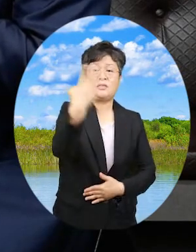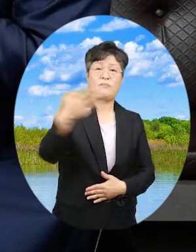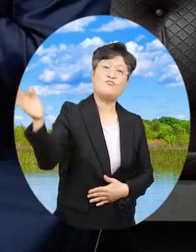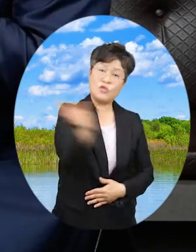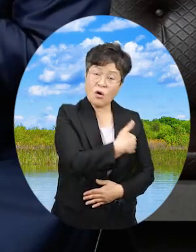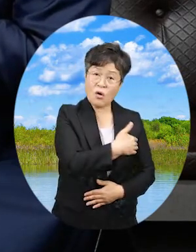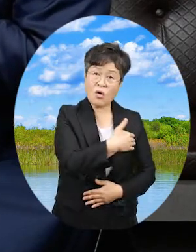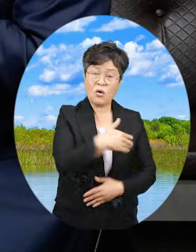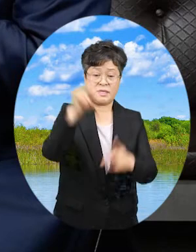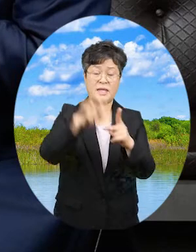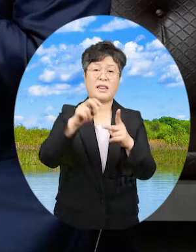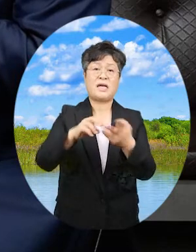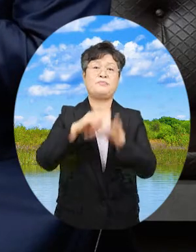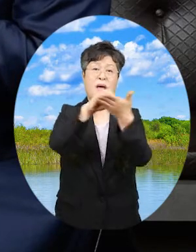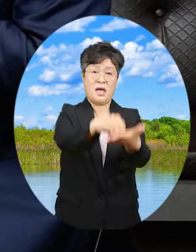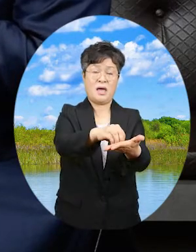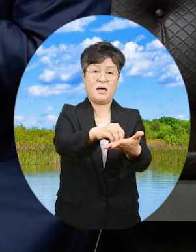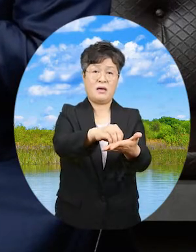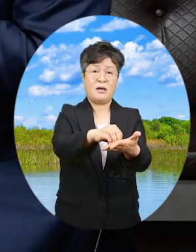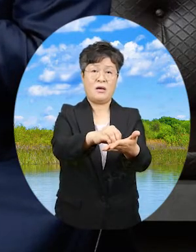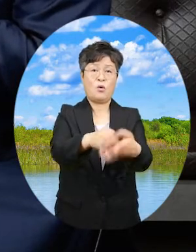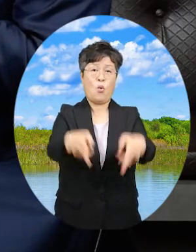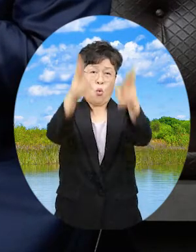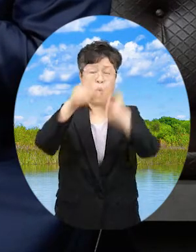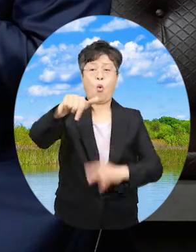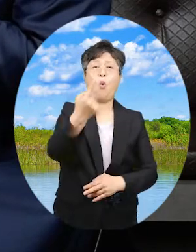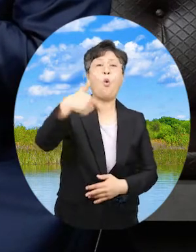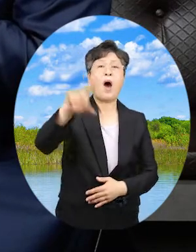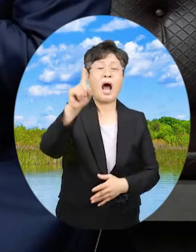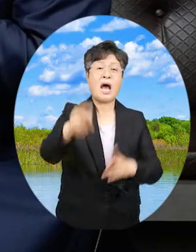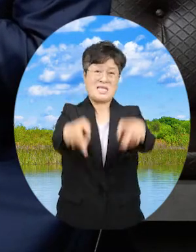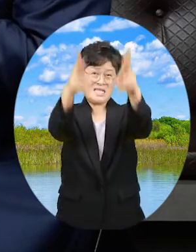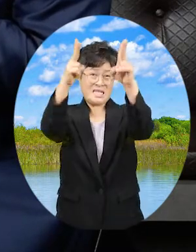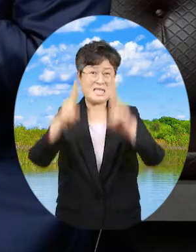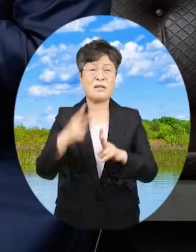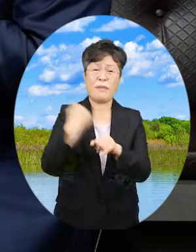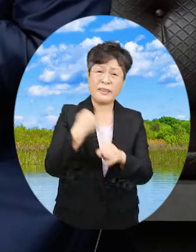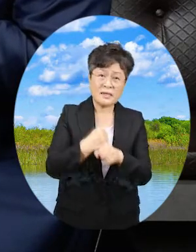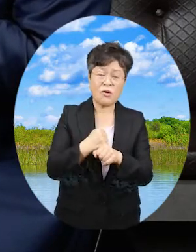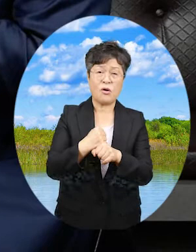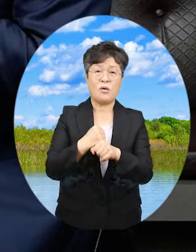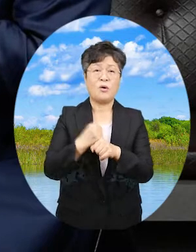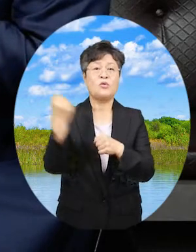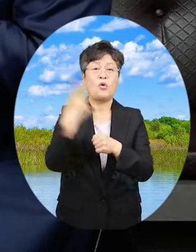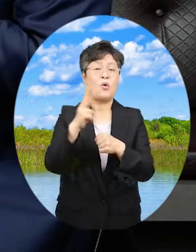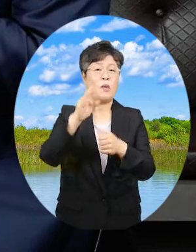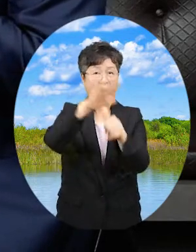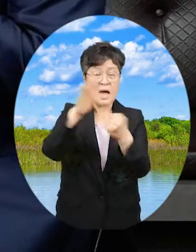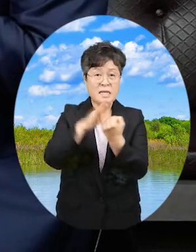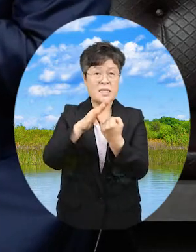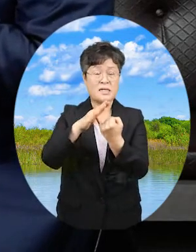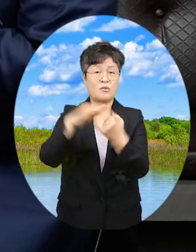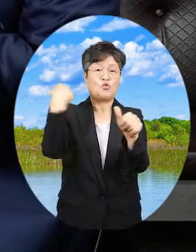세우고 또 공무원들과 또 필요하면 또 협력해 나가는 그런 구조가 필요하겠다 싶어서 2006년도에 시의원하게 되었고